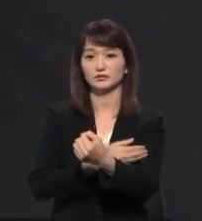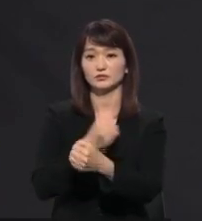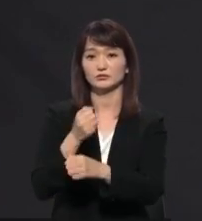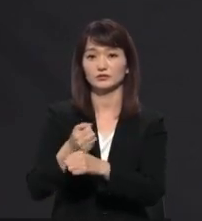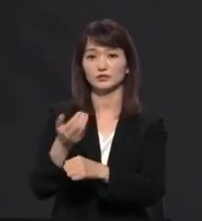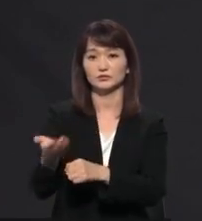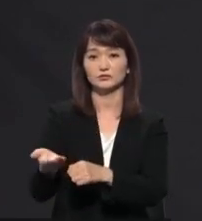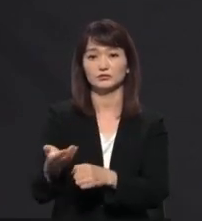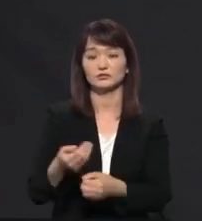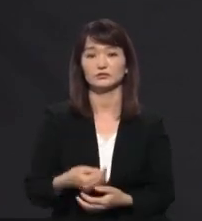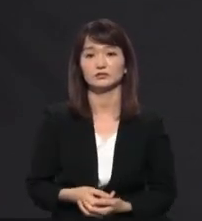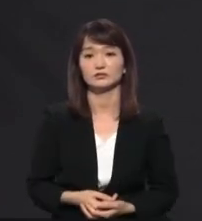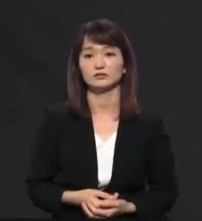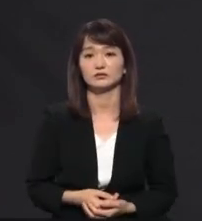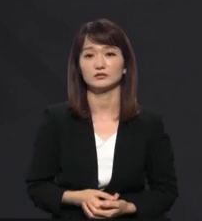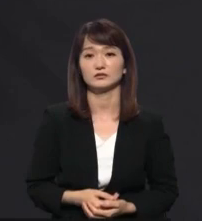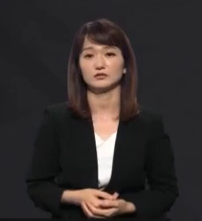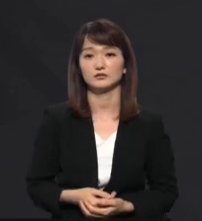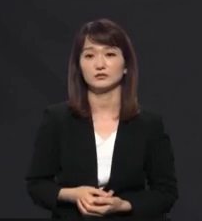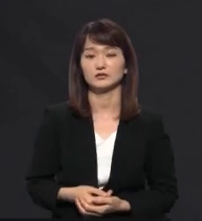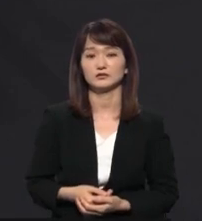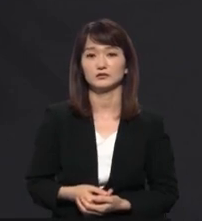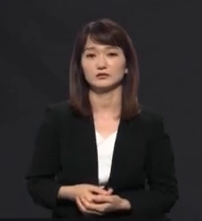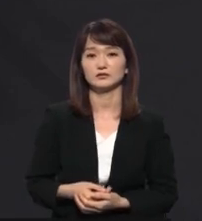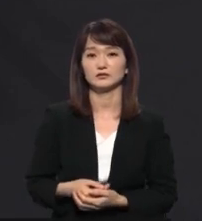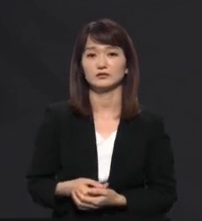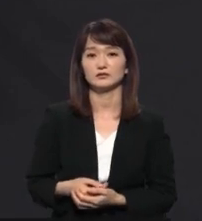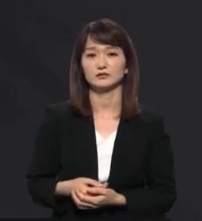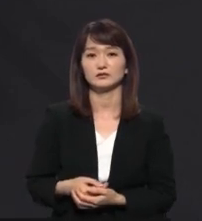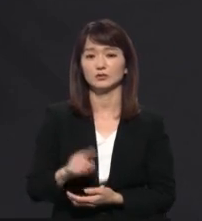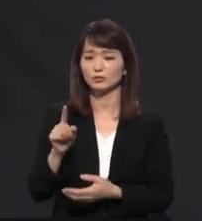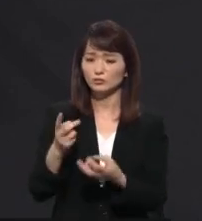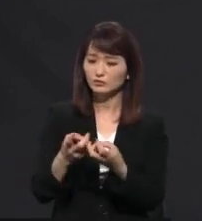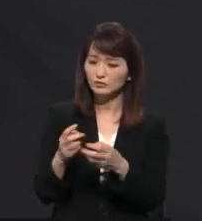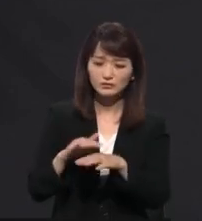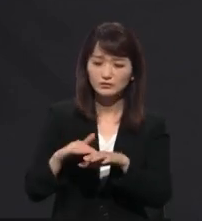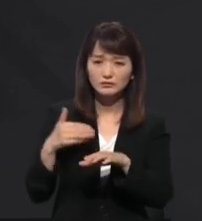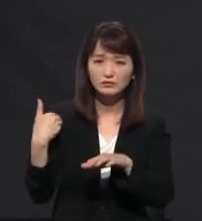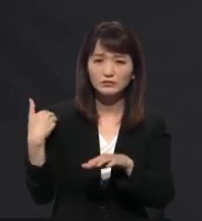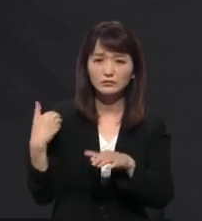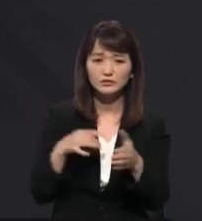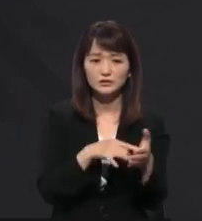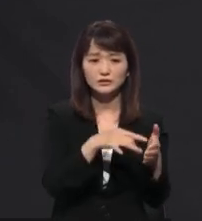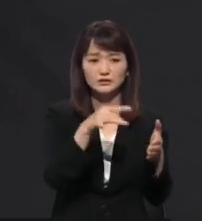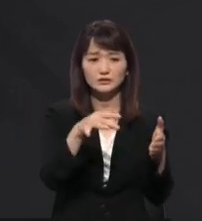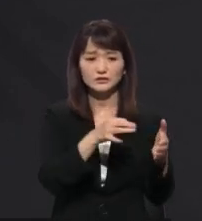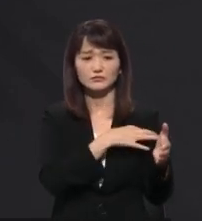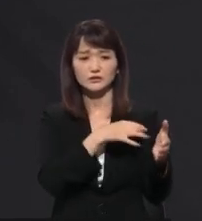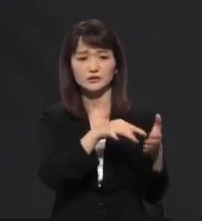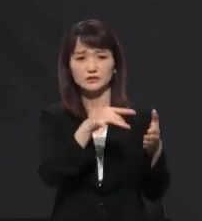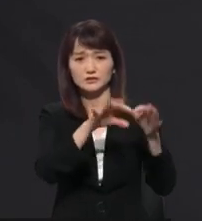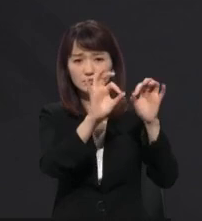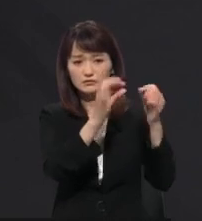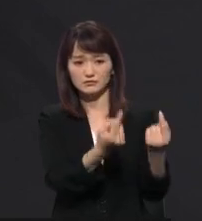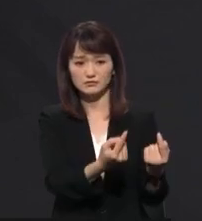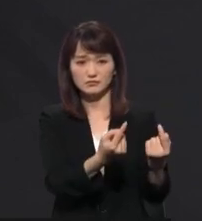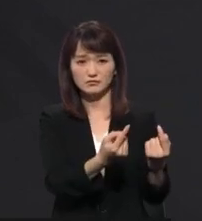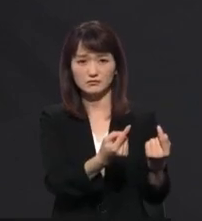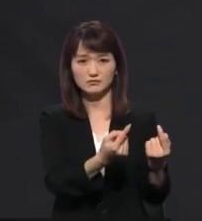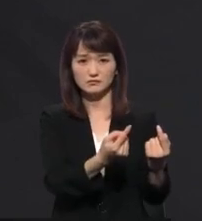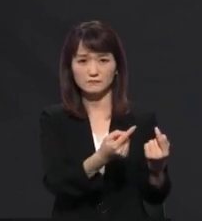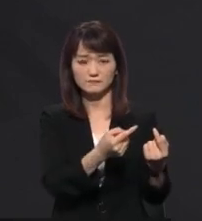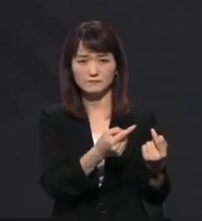이것은 정말 우유부단하고 아직도 오리무중이고 최근 부자 감세라고 하는 이런 예산은 굉장히